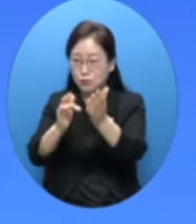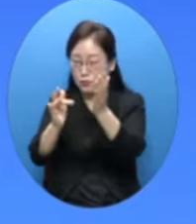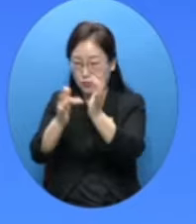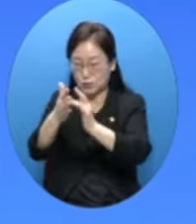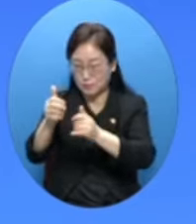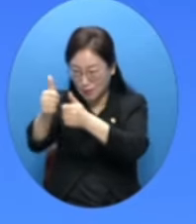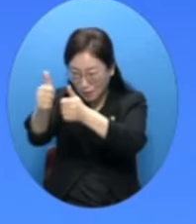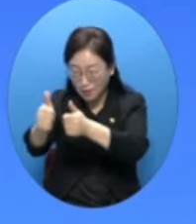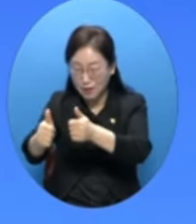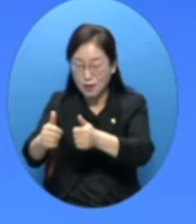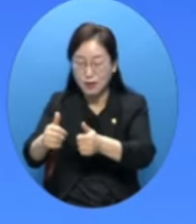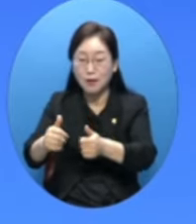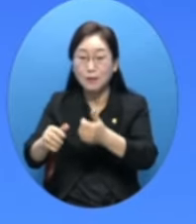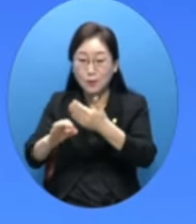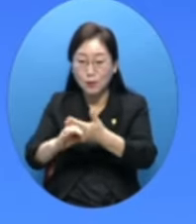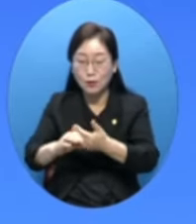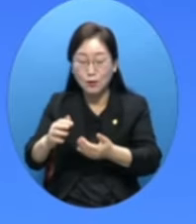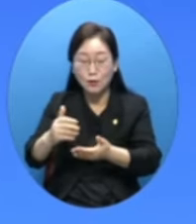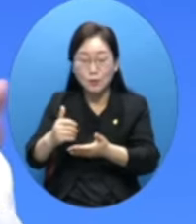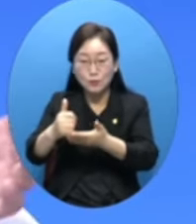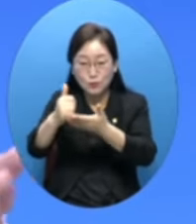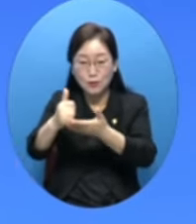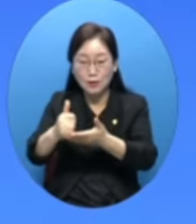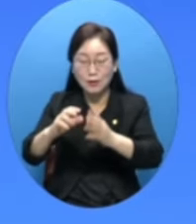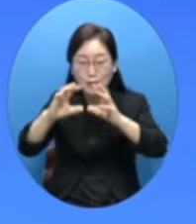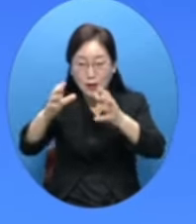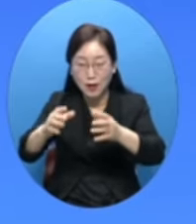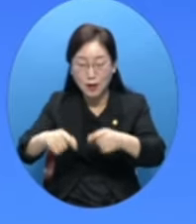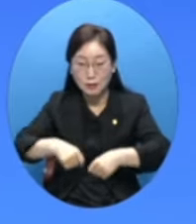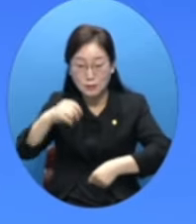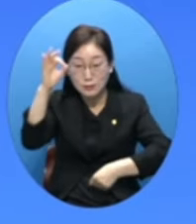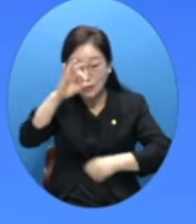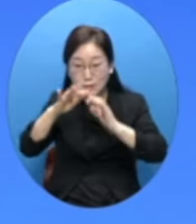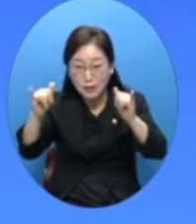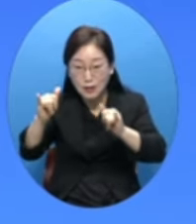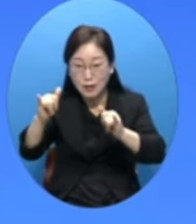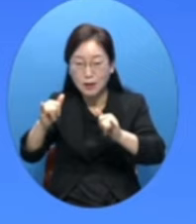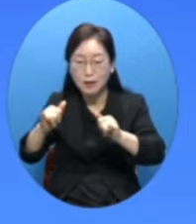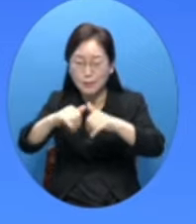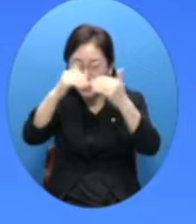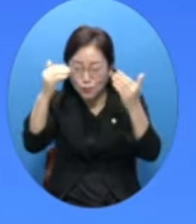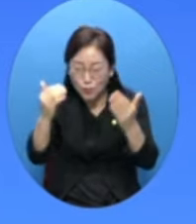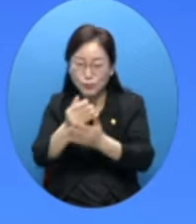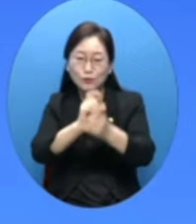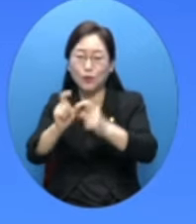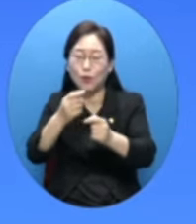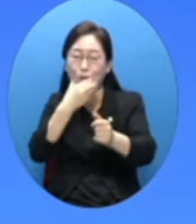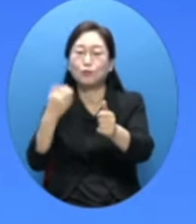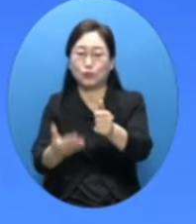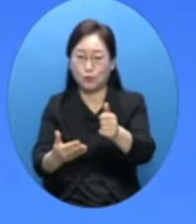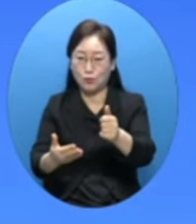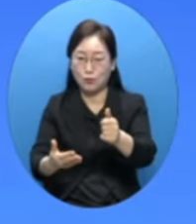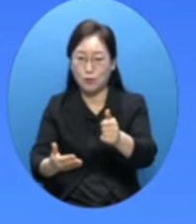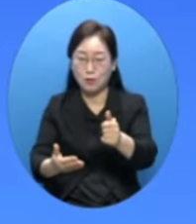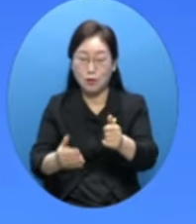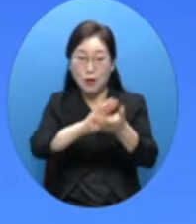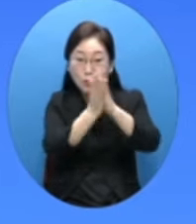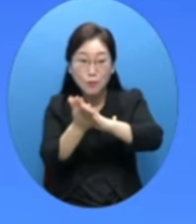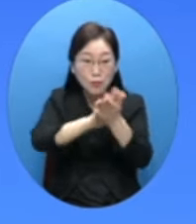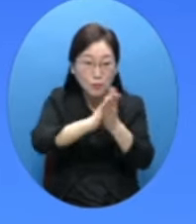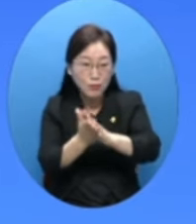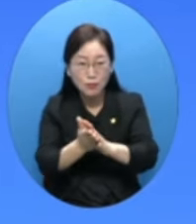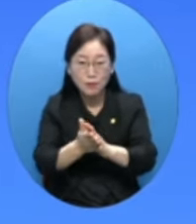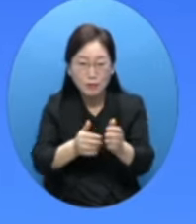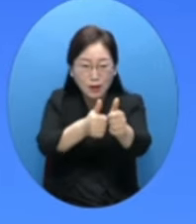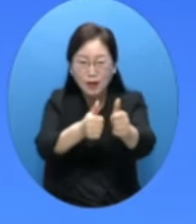주님께서 먼저 그의 나라와 그 의를 구하는 자에게 모든 걸 우리에게 더해 주실 것입니다. 절대로 변하는 감정에 의존하지 않게